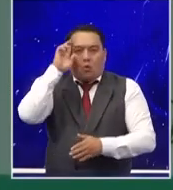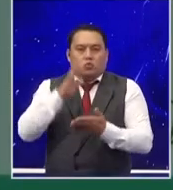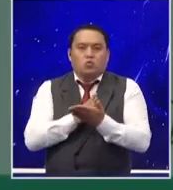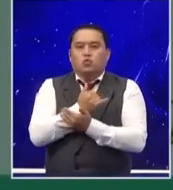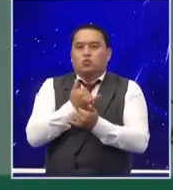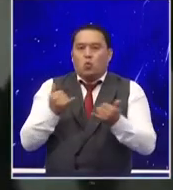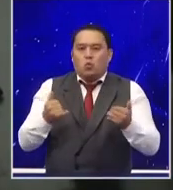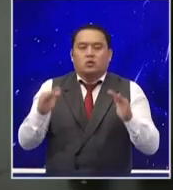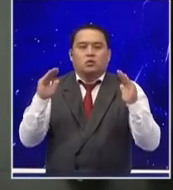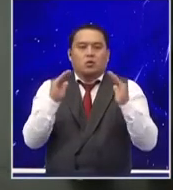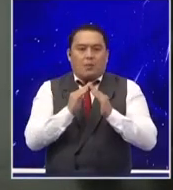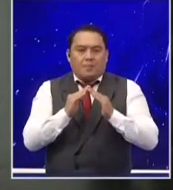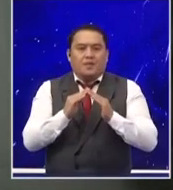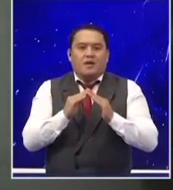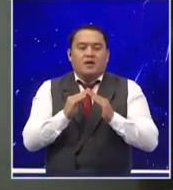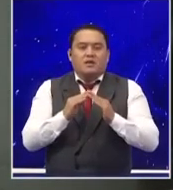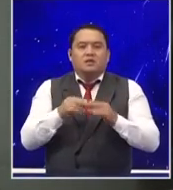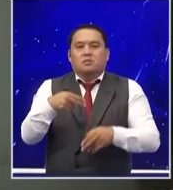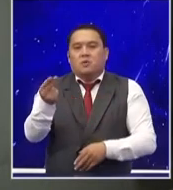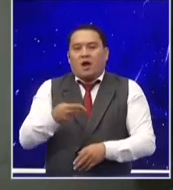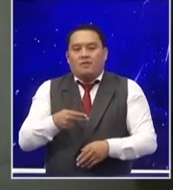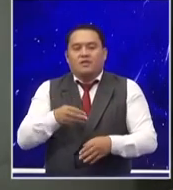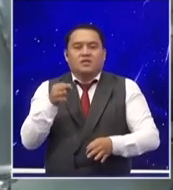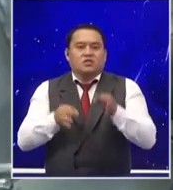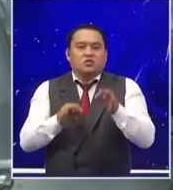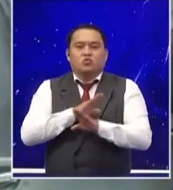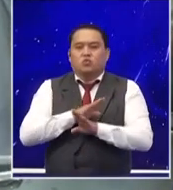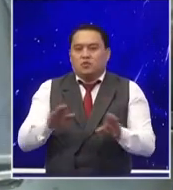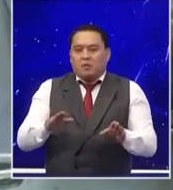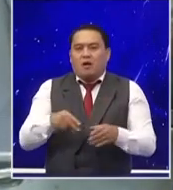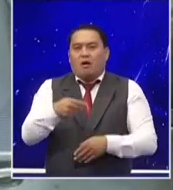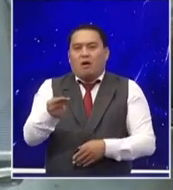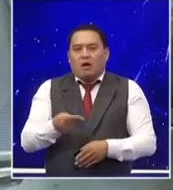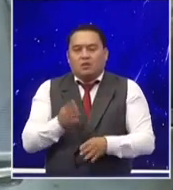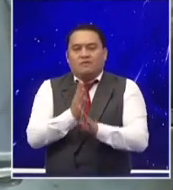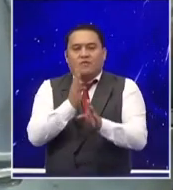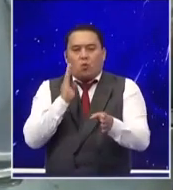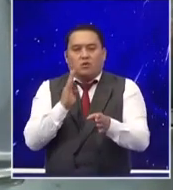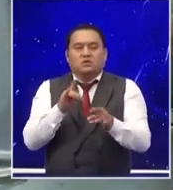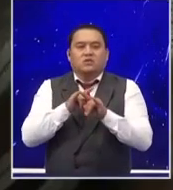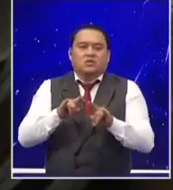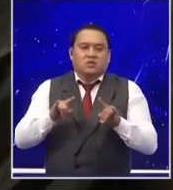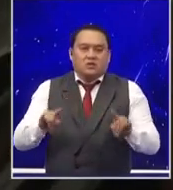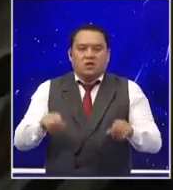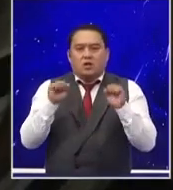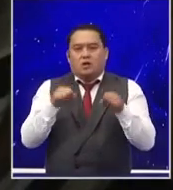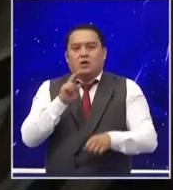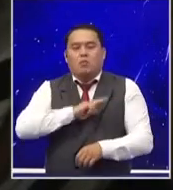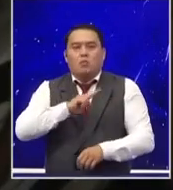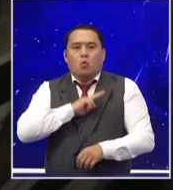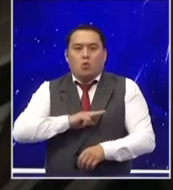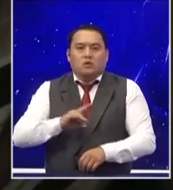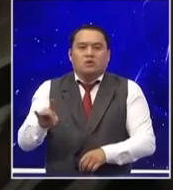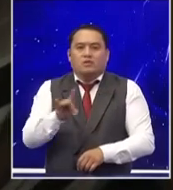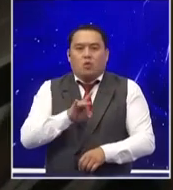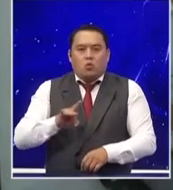получить не выходя из дома в их числе справки о несудимости адресные также можно поставить ребенка в очередь детский сад сработает сона в районном